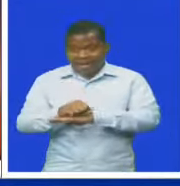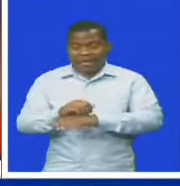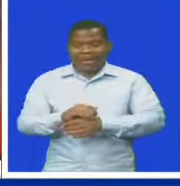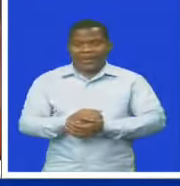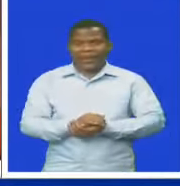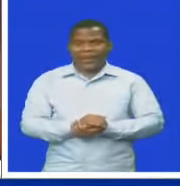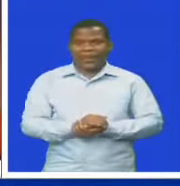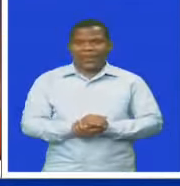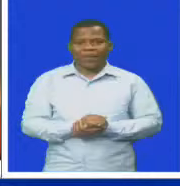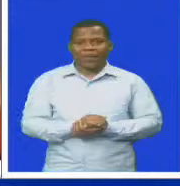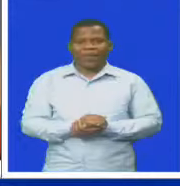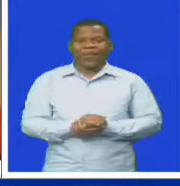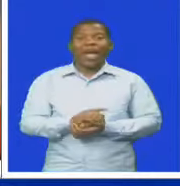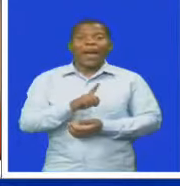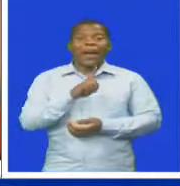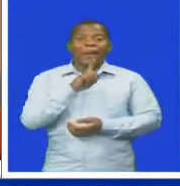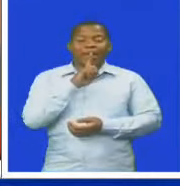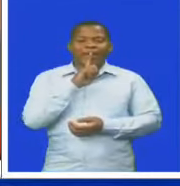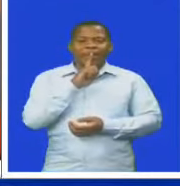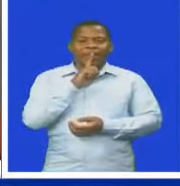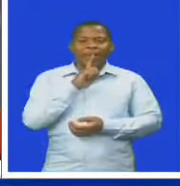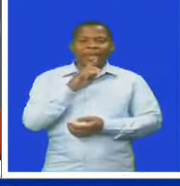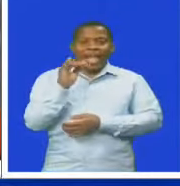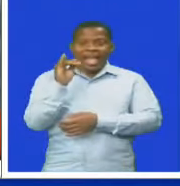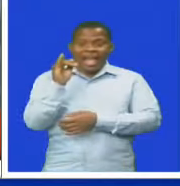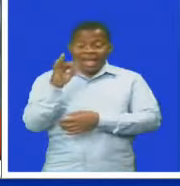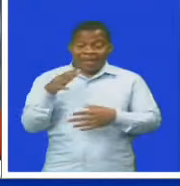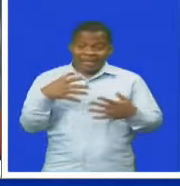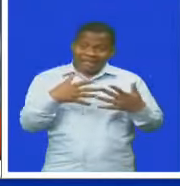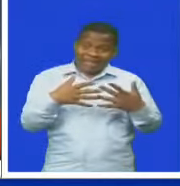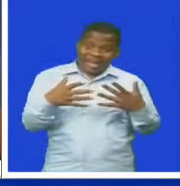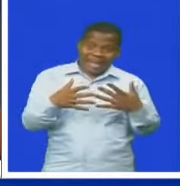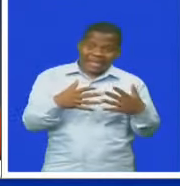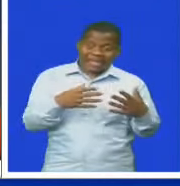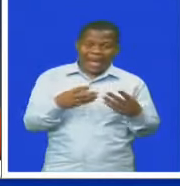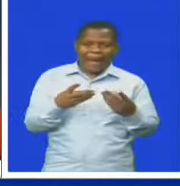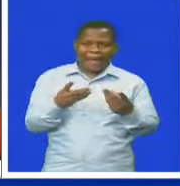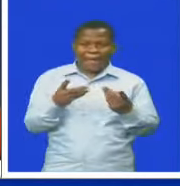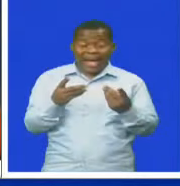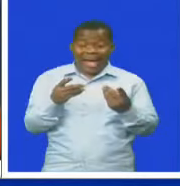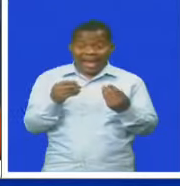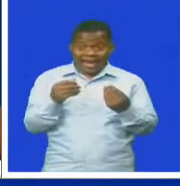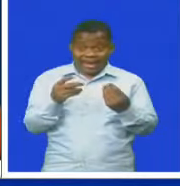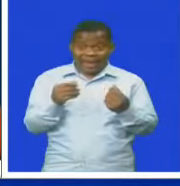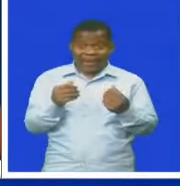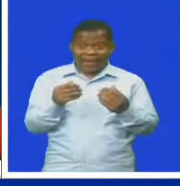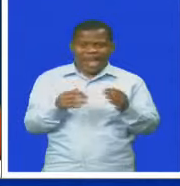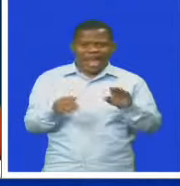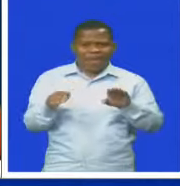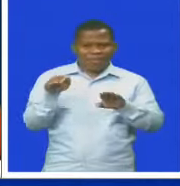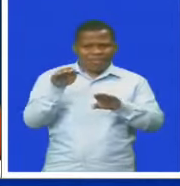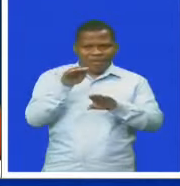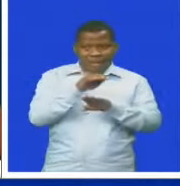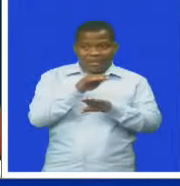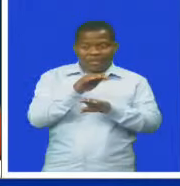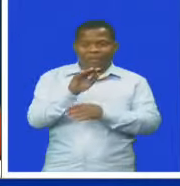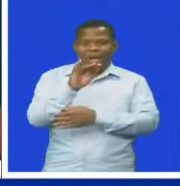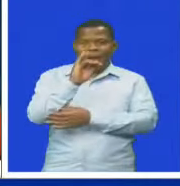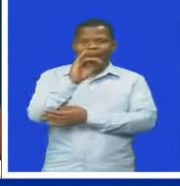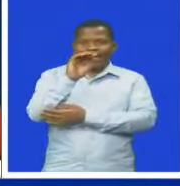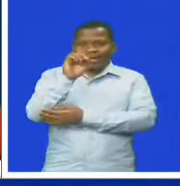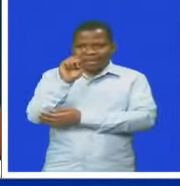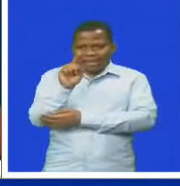nangabe ngisho ukuthi leto dimbahla utawubhadala umthelo longe lo tawuba ngetulu kwa 1000 vele